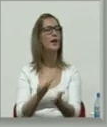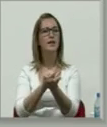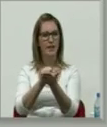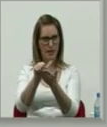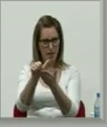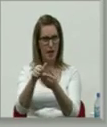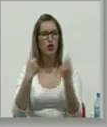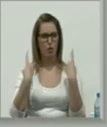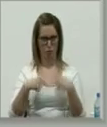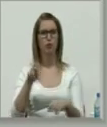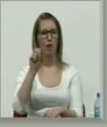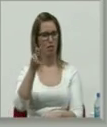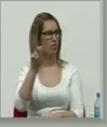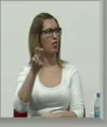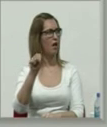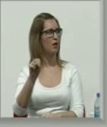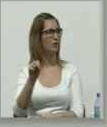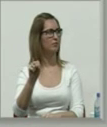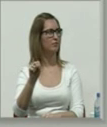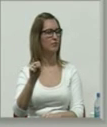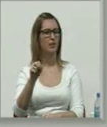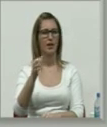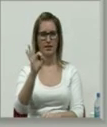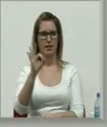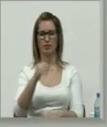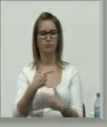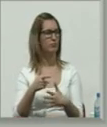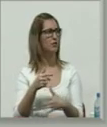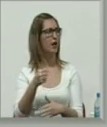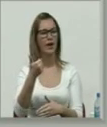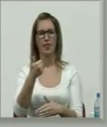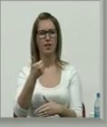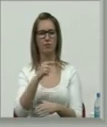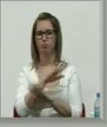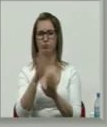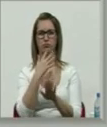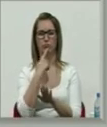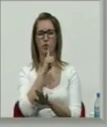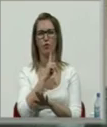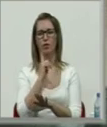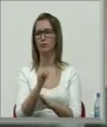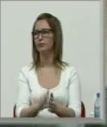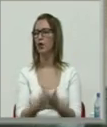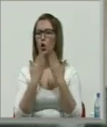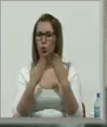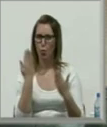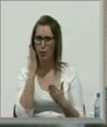Przy jednym głosie wstrzymującym, większością głosów, zgoda Rady została wyrażona. Dziękuję państwu